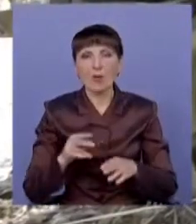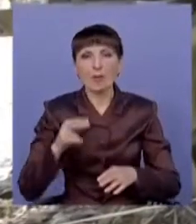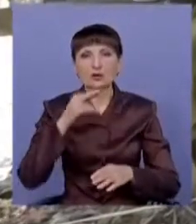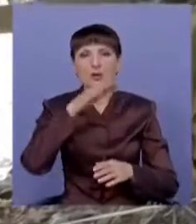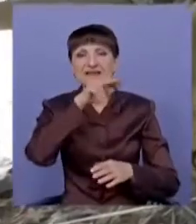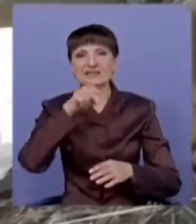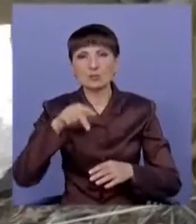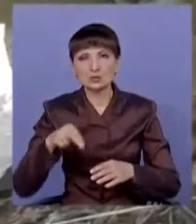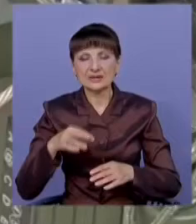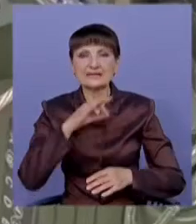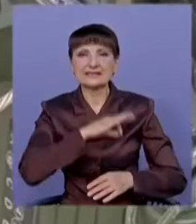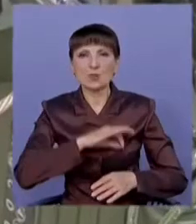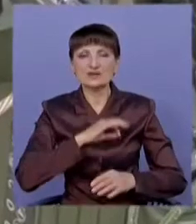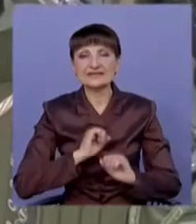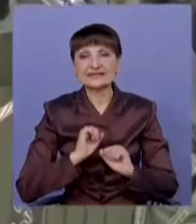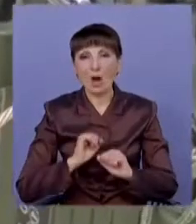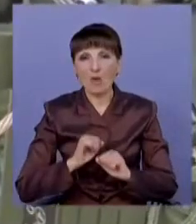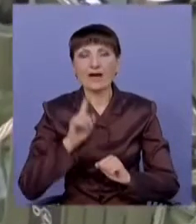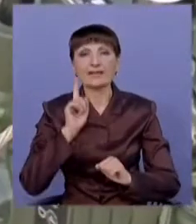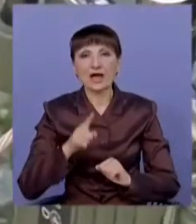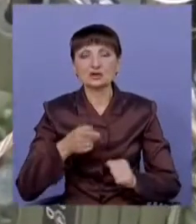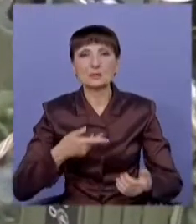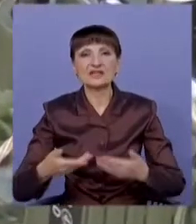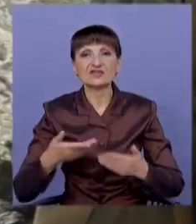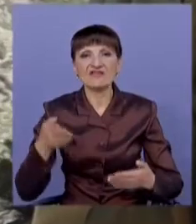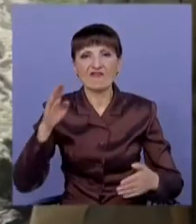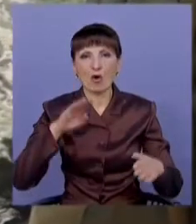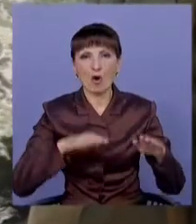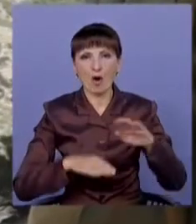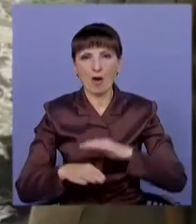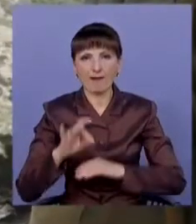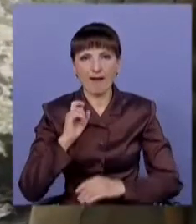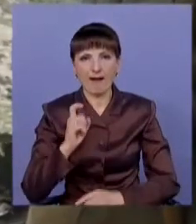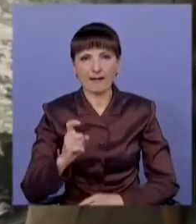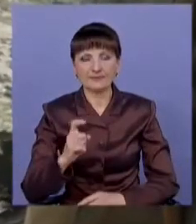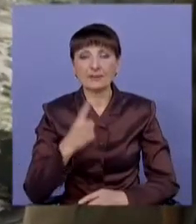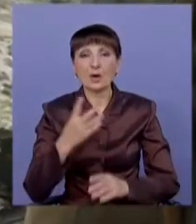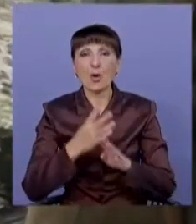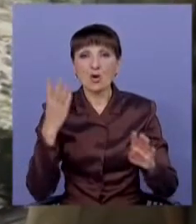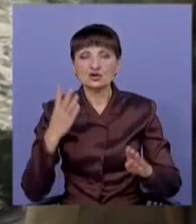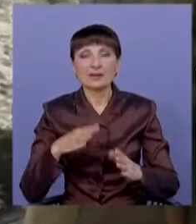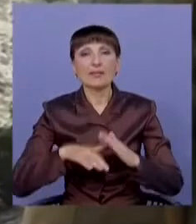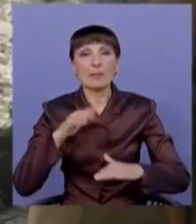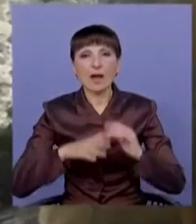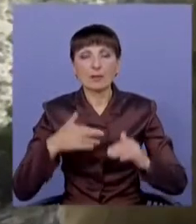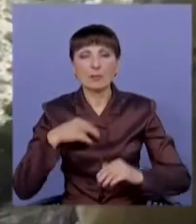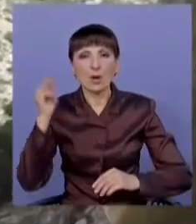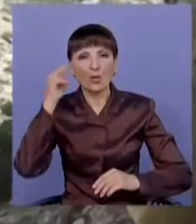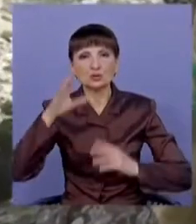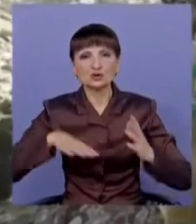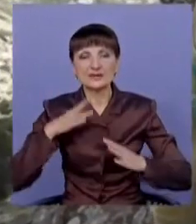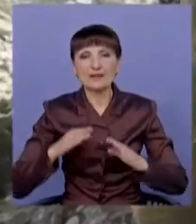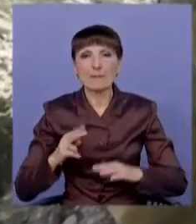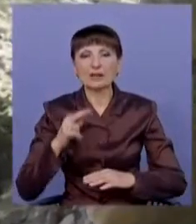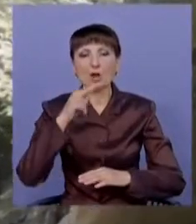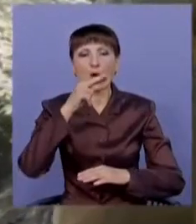спуску с использованием страховки, а также передвижению в горах. Арнайы мақсаттағы. Первый очередь, на практике мы отрабатывали подъем и